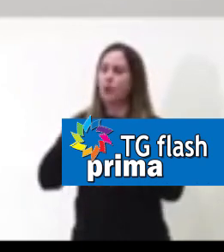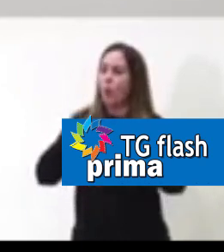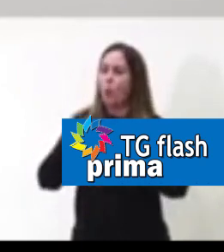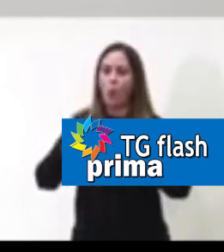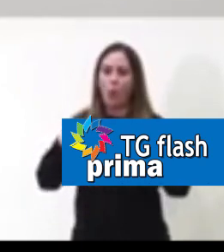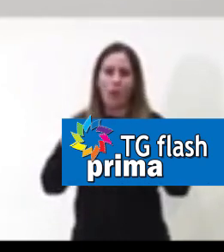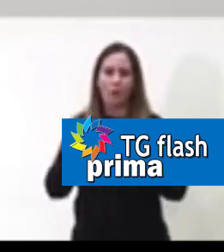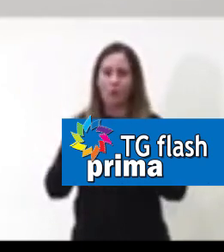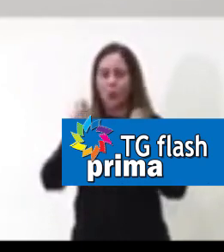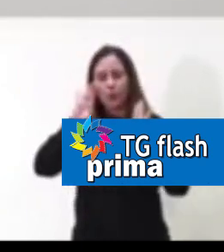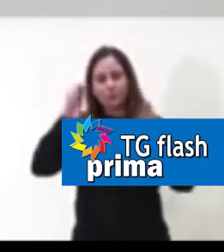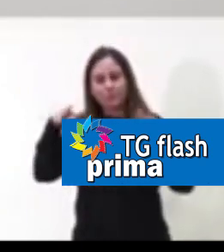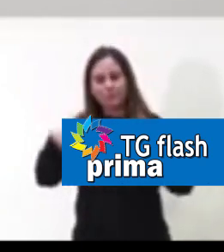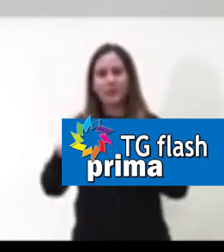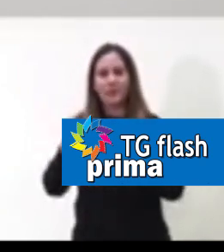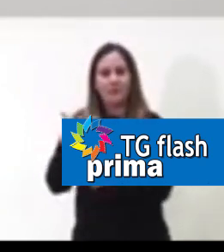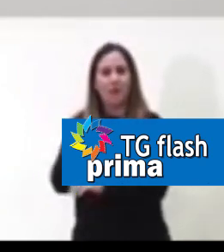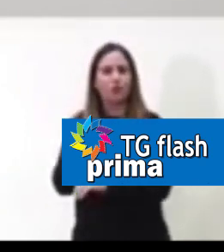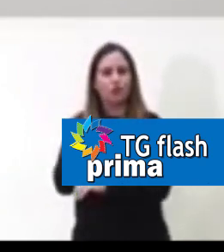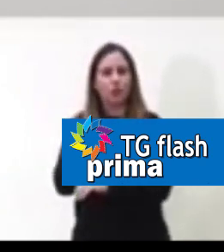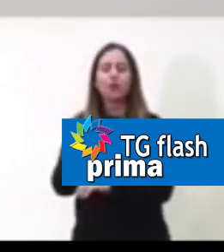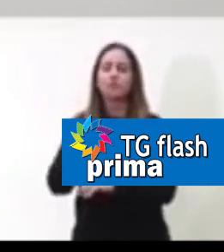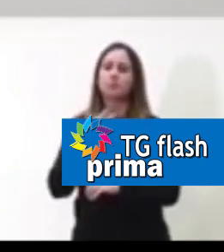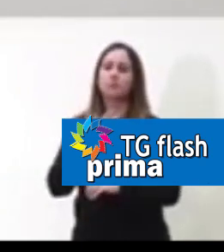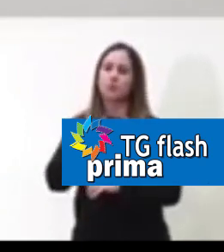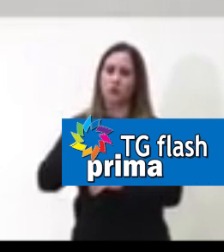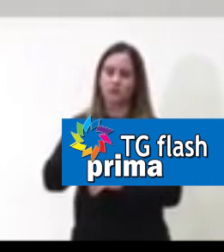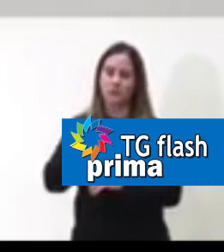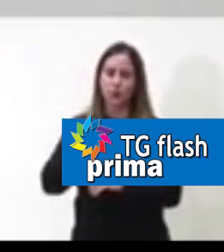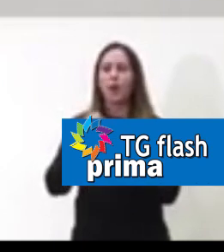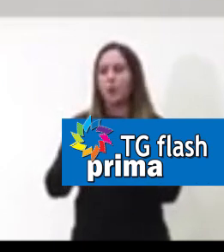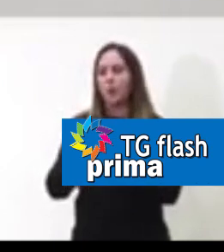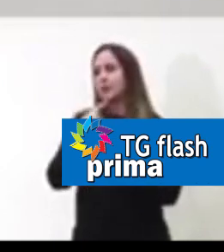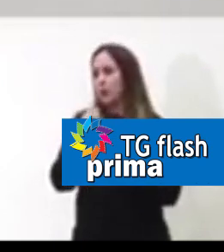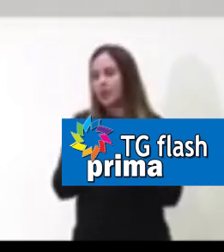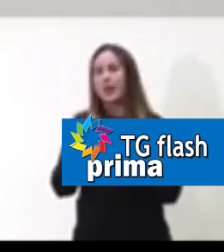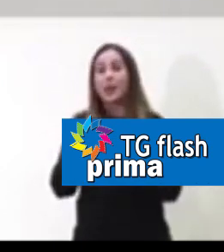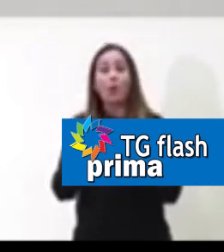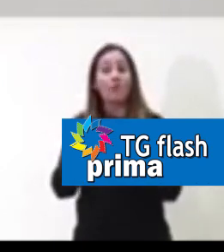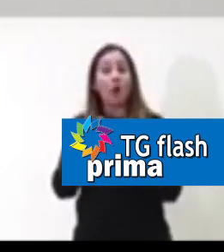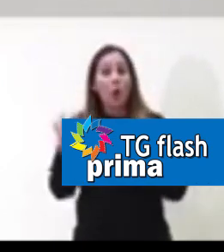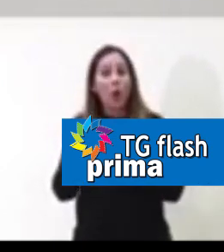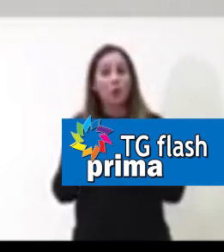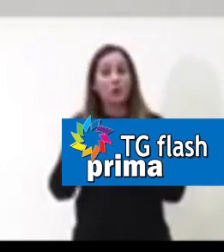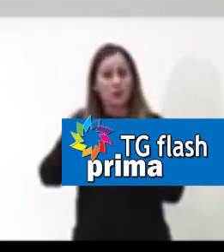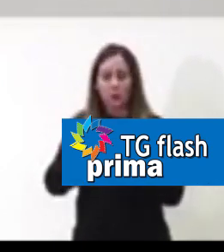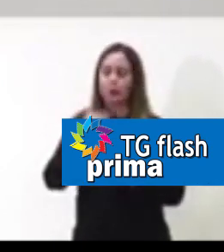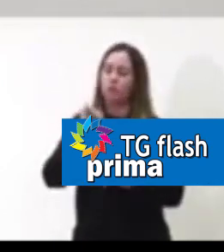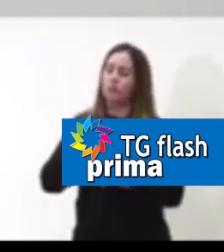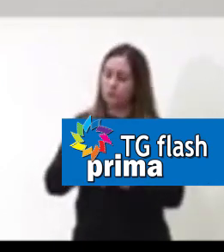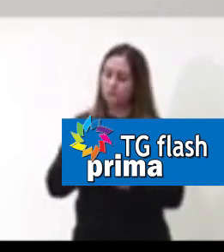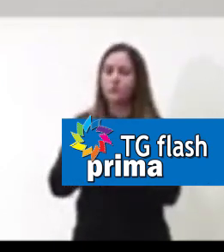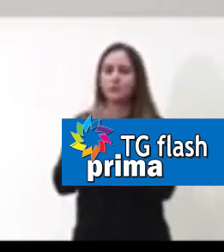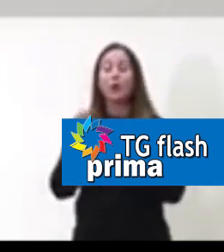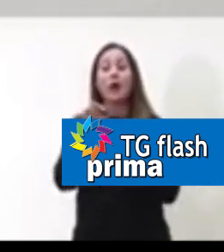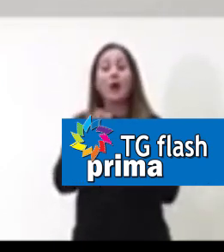soddisfazione nel dire che si può fare sempre meglio, sicuramente. Ma il nostro Paese, le regioni stanno